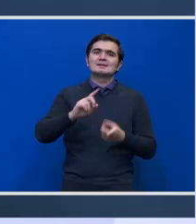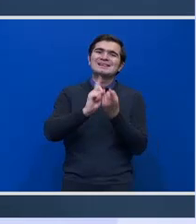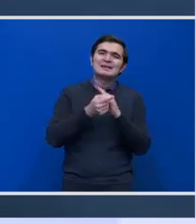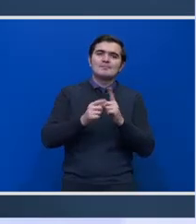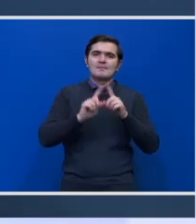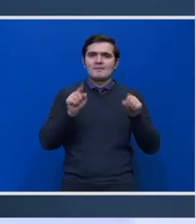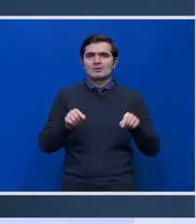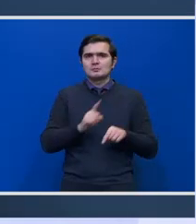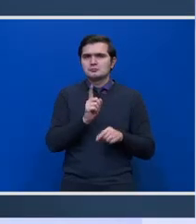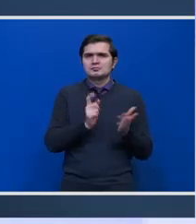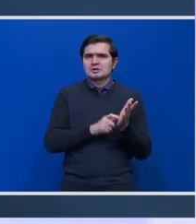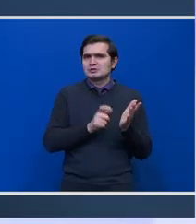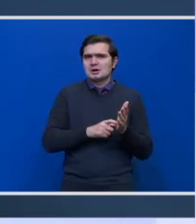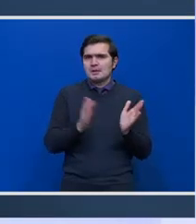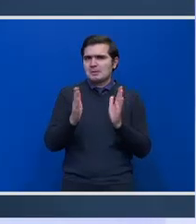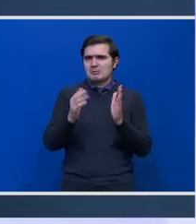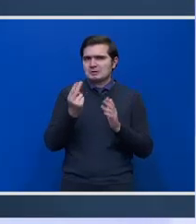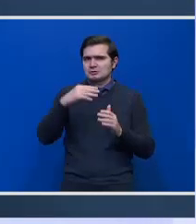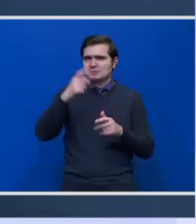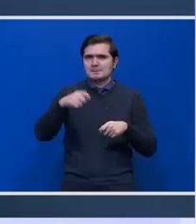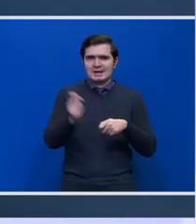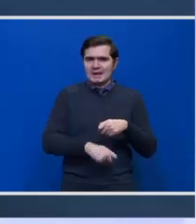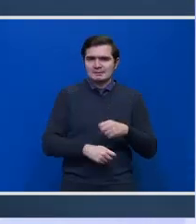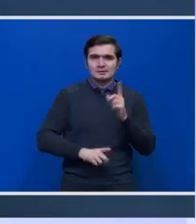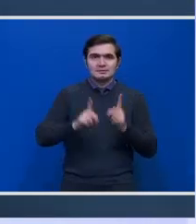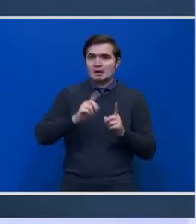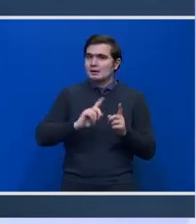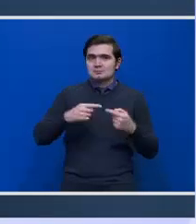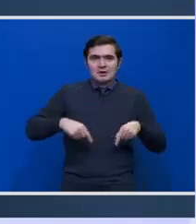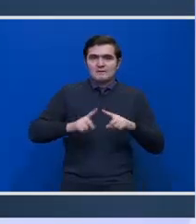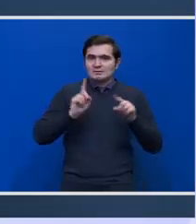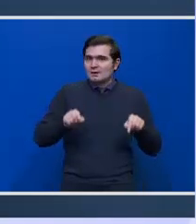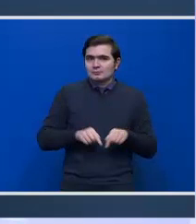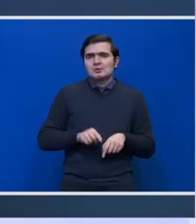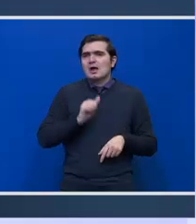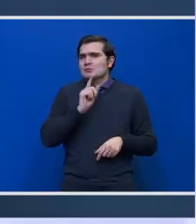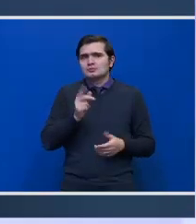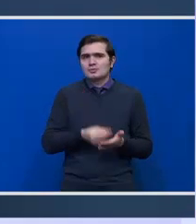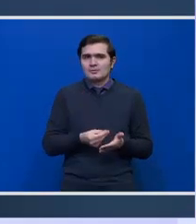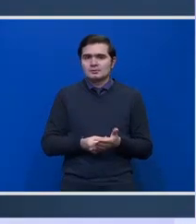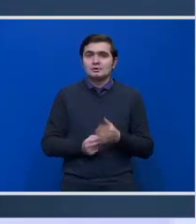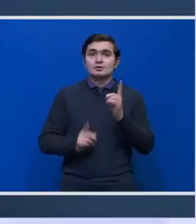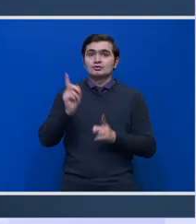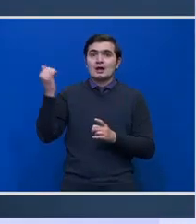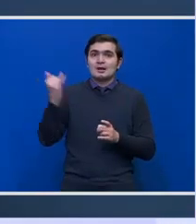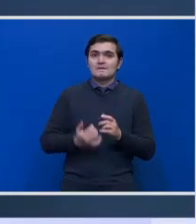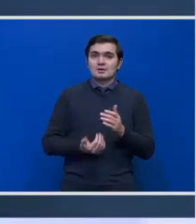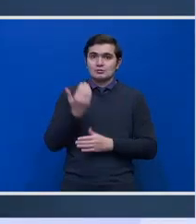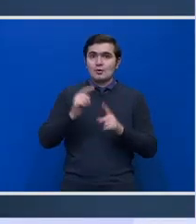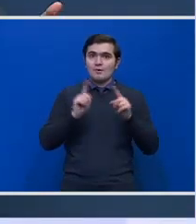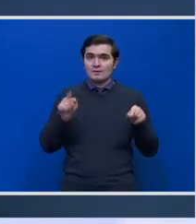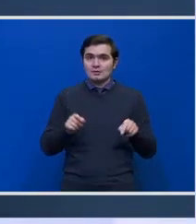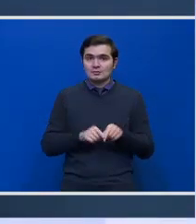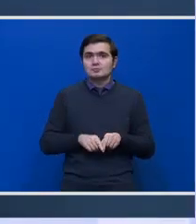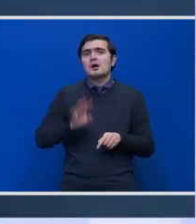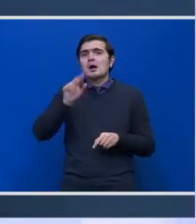Nu percepeți pe această perioadă nici penalități și puteți, evident, dacă nu aveți factură, nici nu o plătiți. Și în momentul în care îmi vine noua factură, voi avea intră în